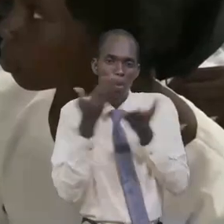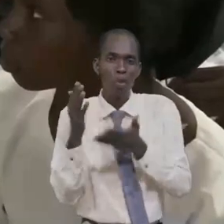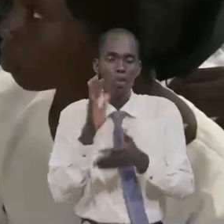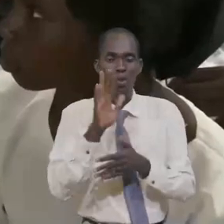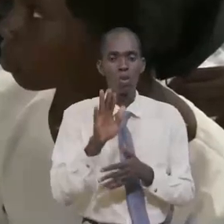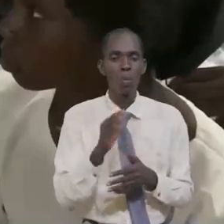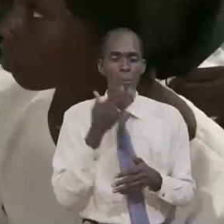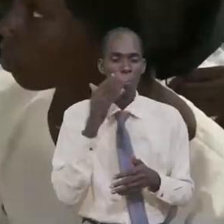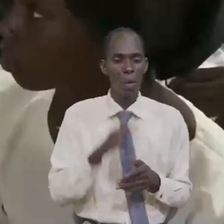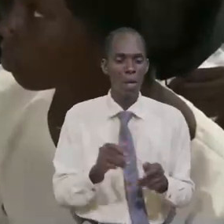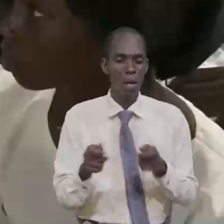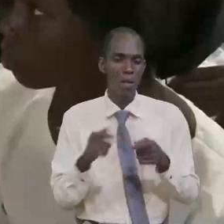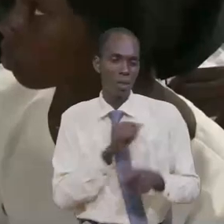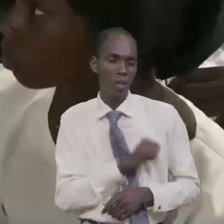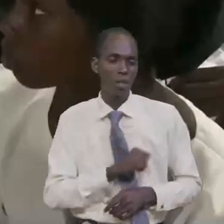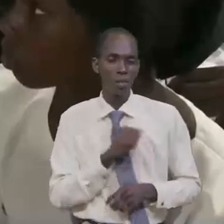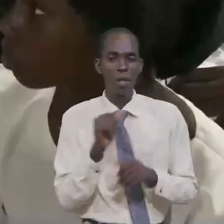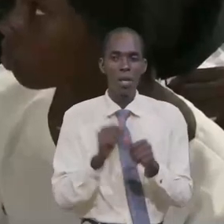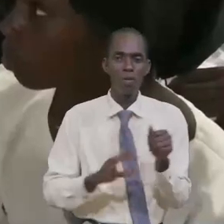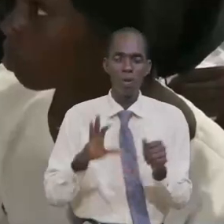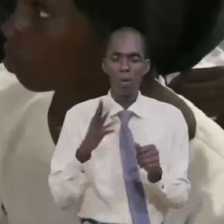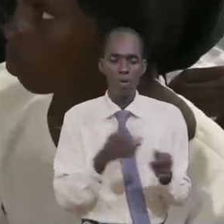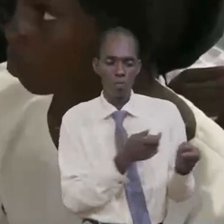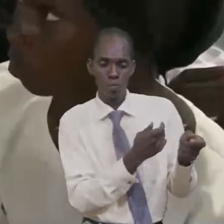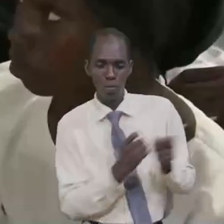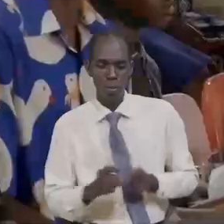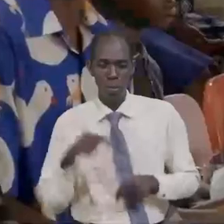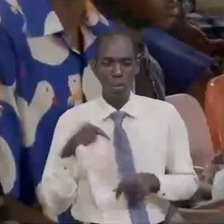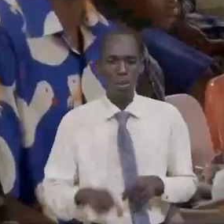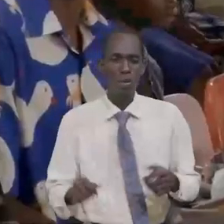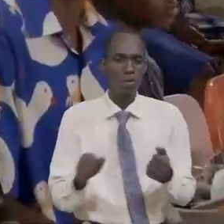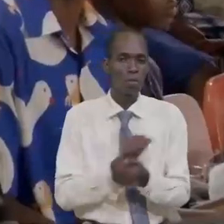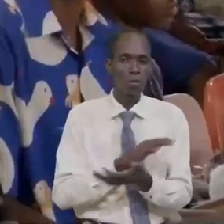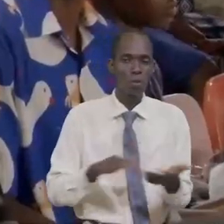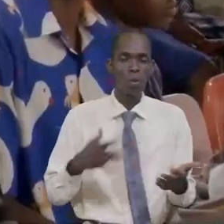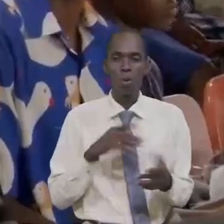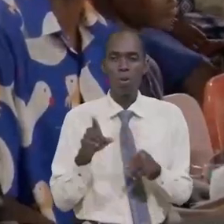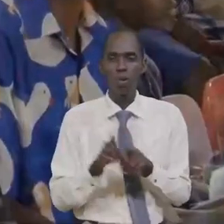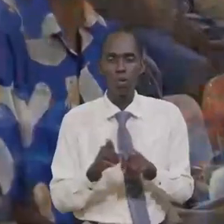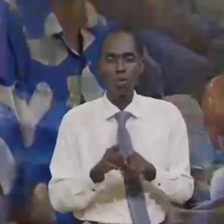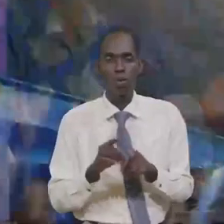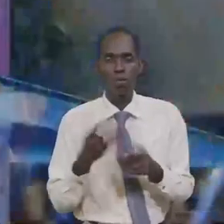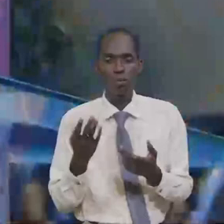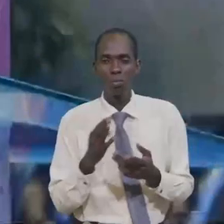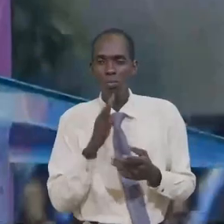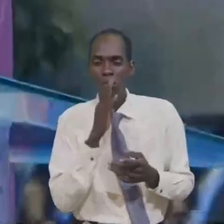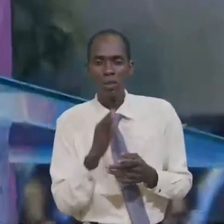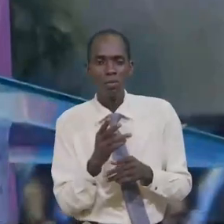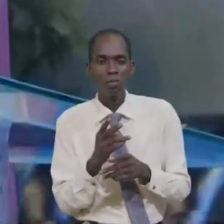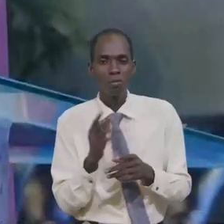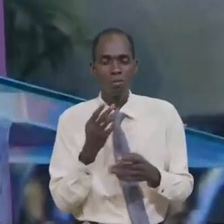tout et tu te mets des affaires des autres la même expérience que tu as